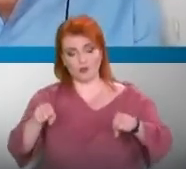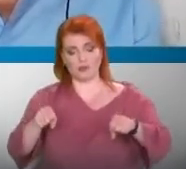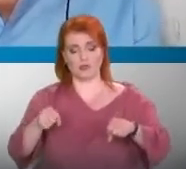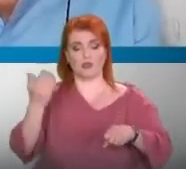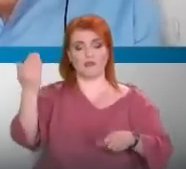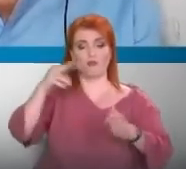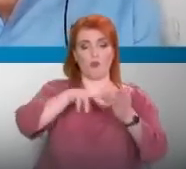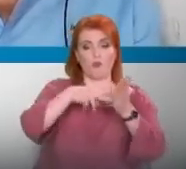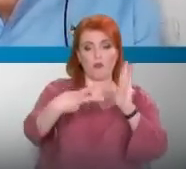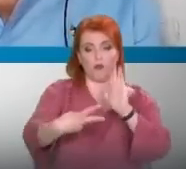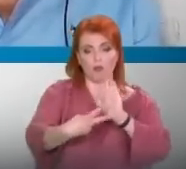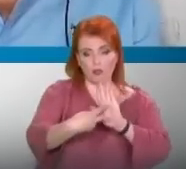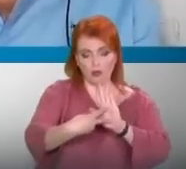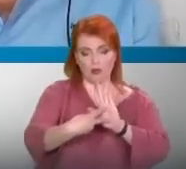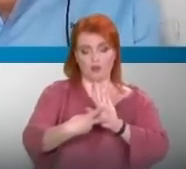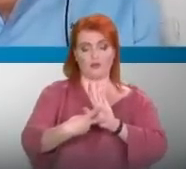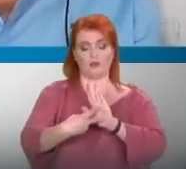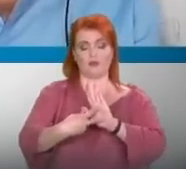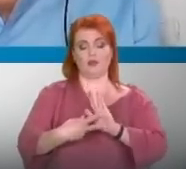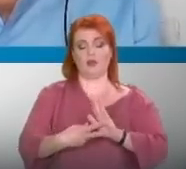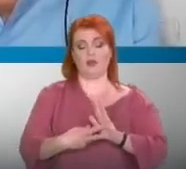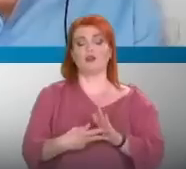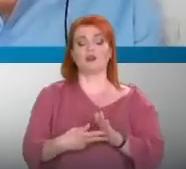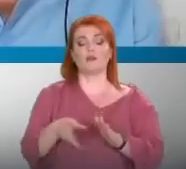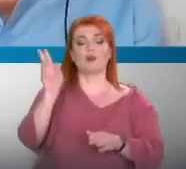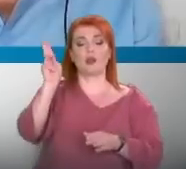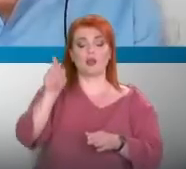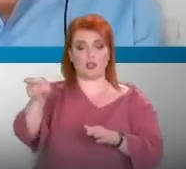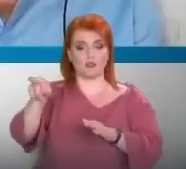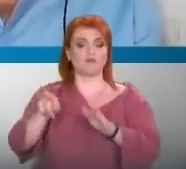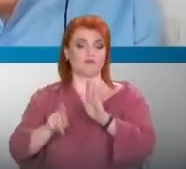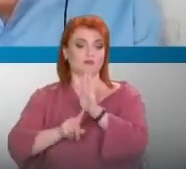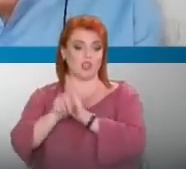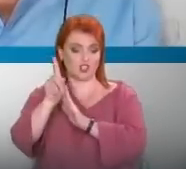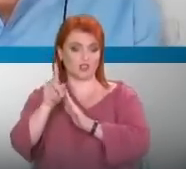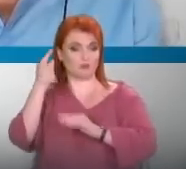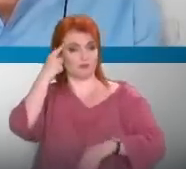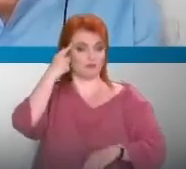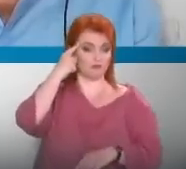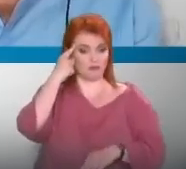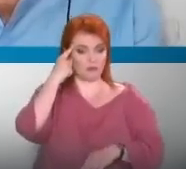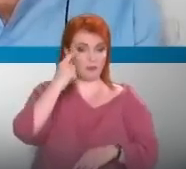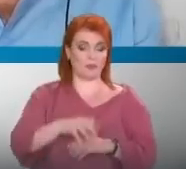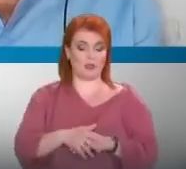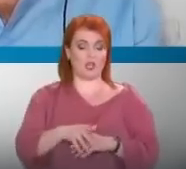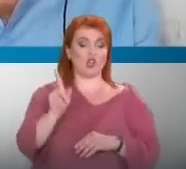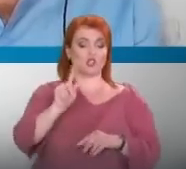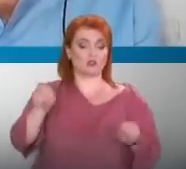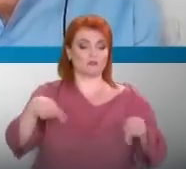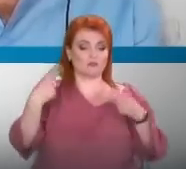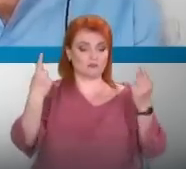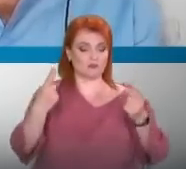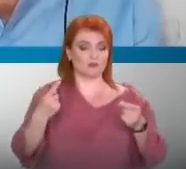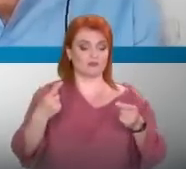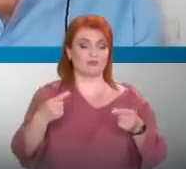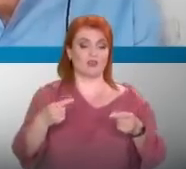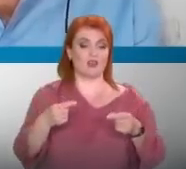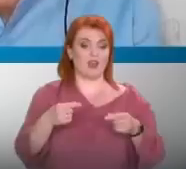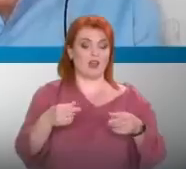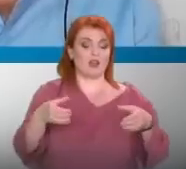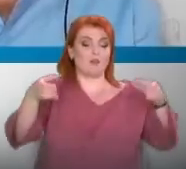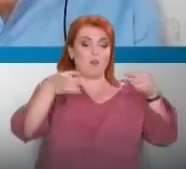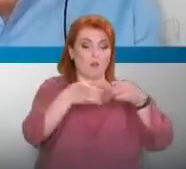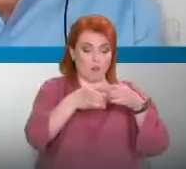planul sau strategia aceasta la care au recurs ei, ea vizează crearea unui bloc politic ca o entitate